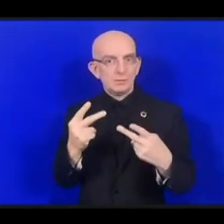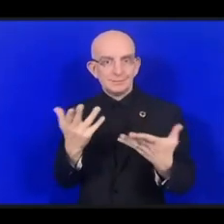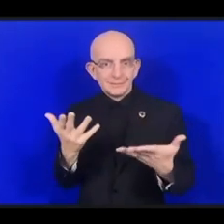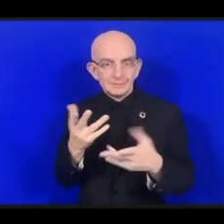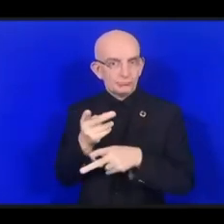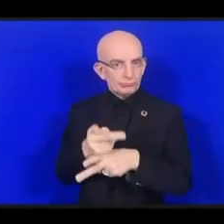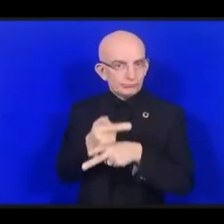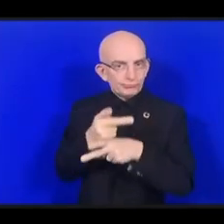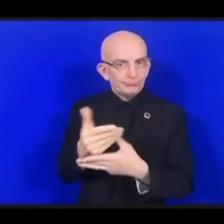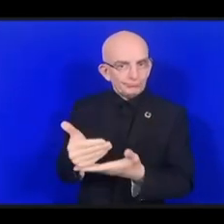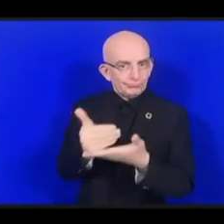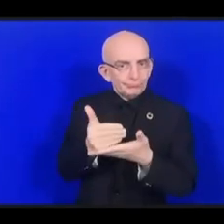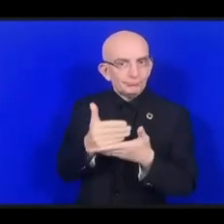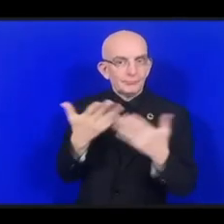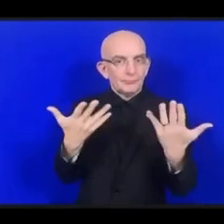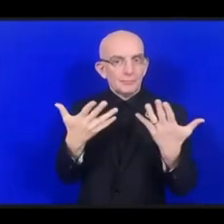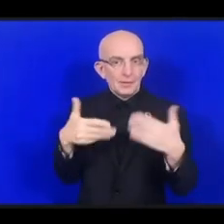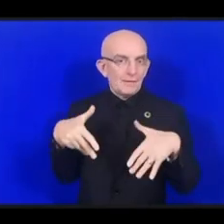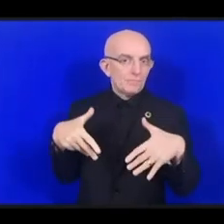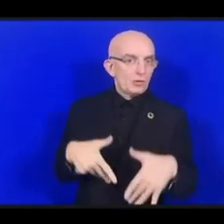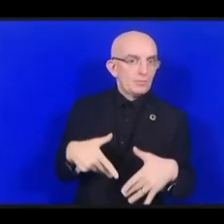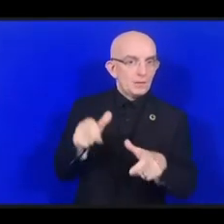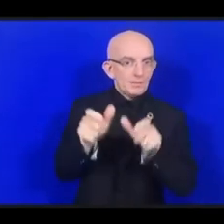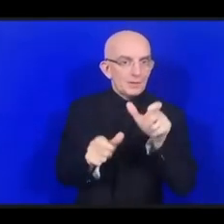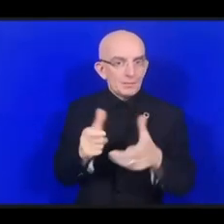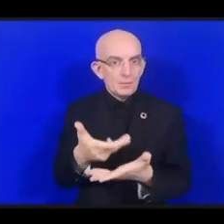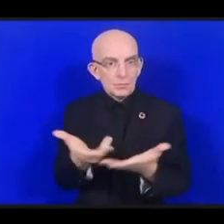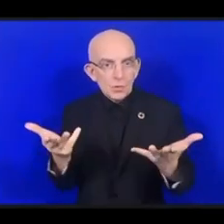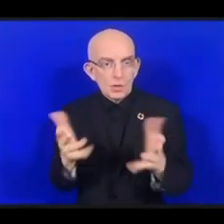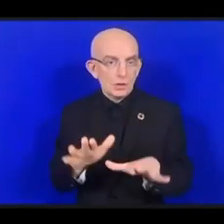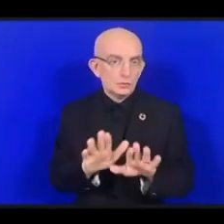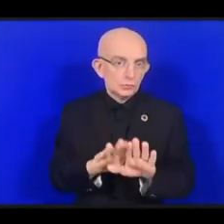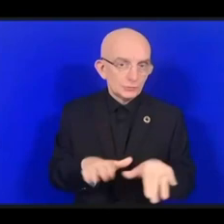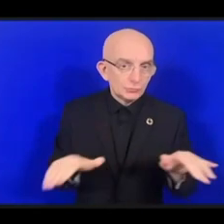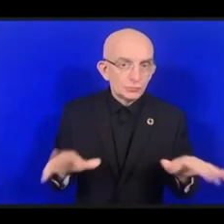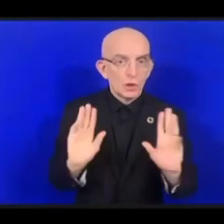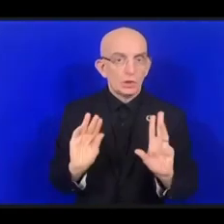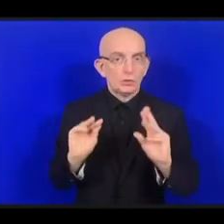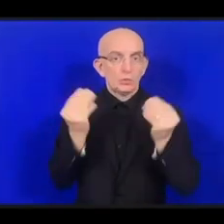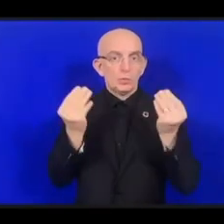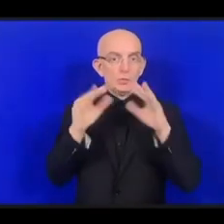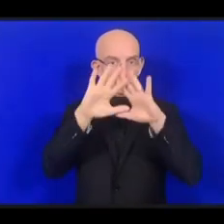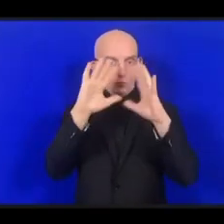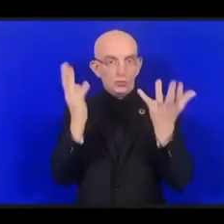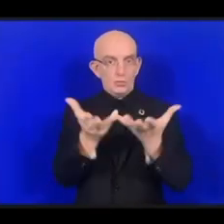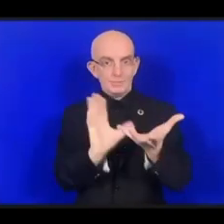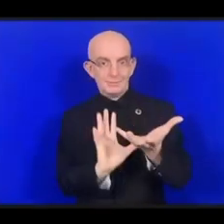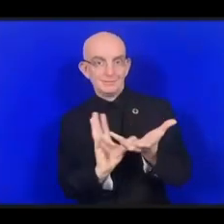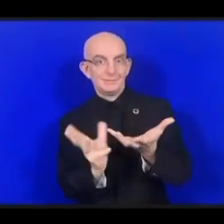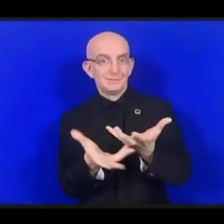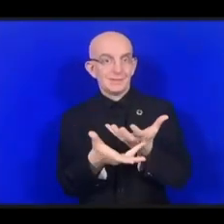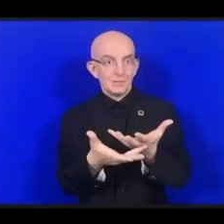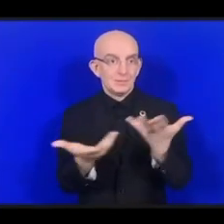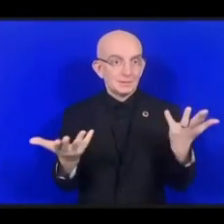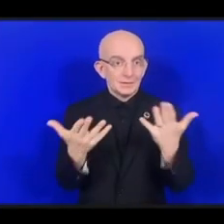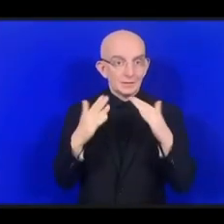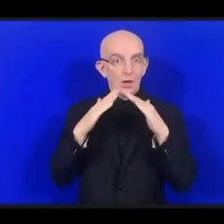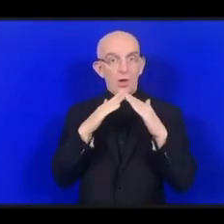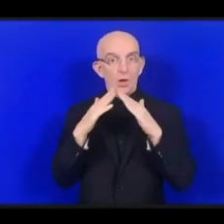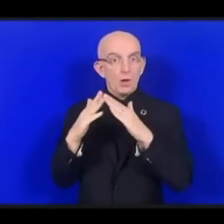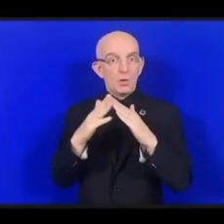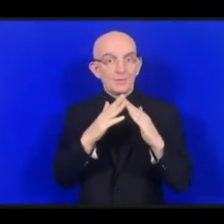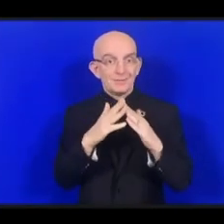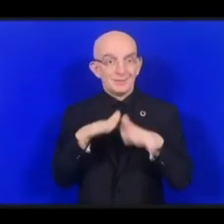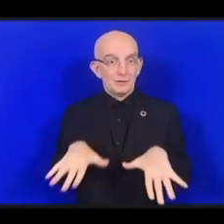patrimoine nous sommes confrontés à des grandes catastrophes au Brésil en raison des des des des sécheresses et des